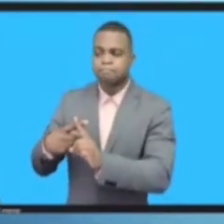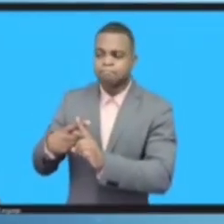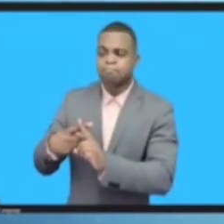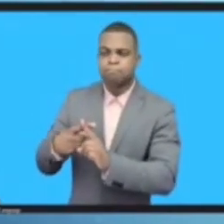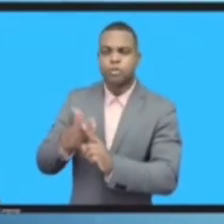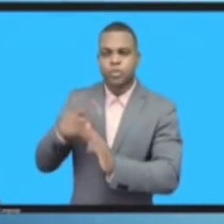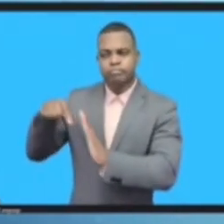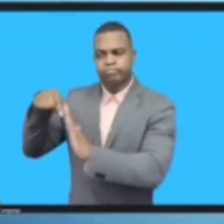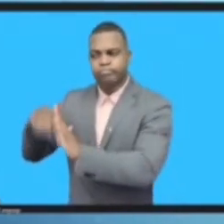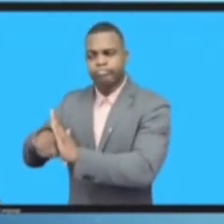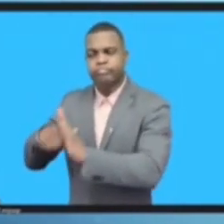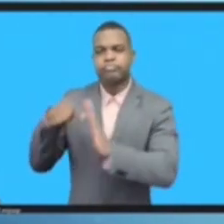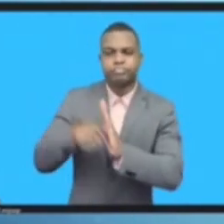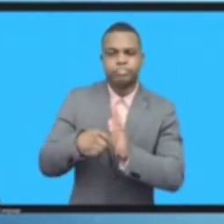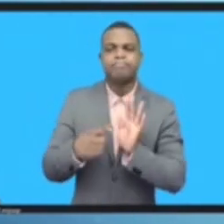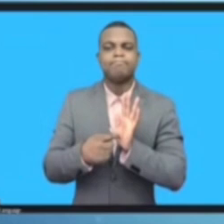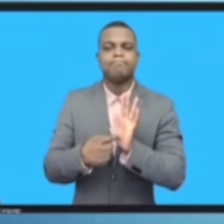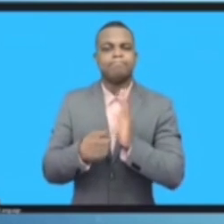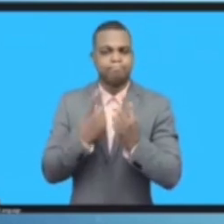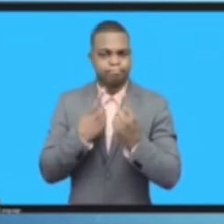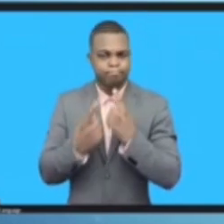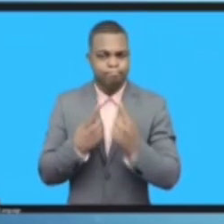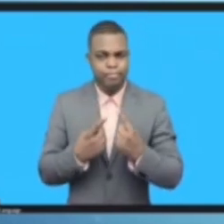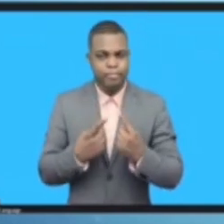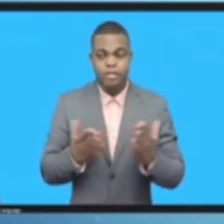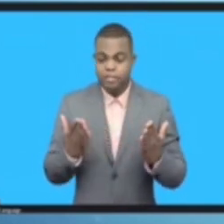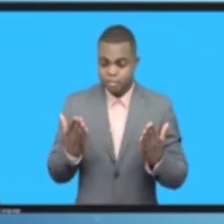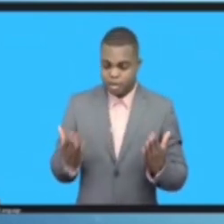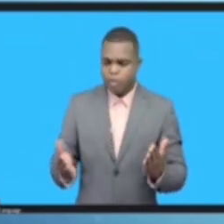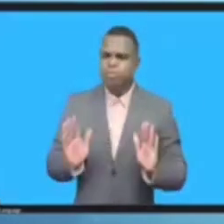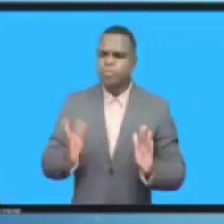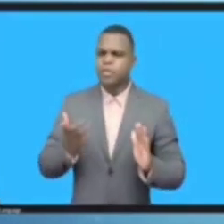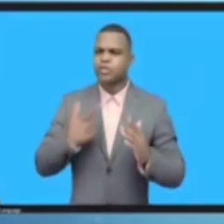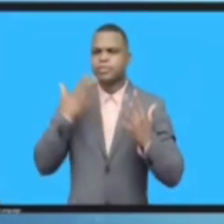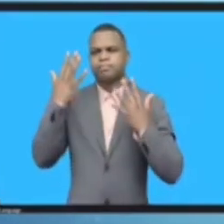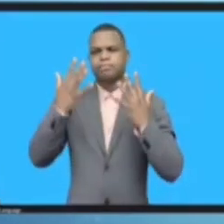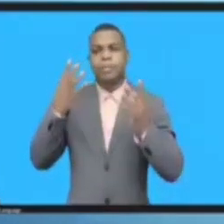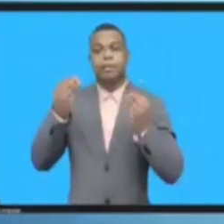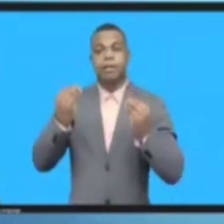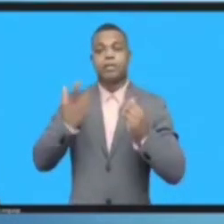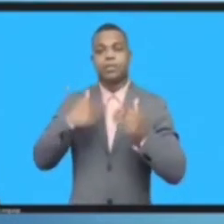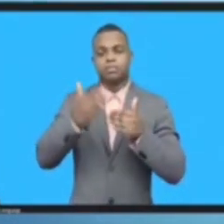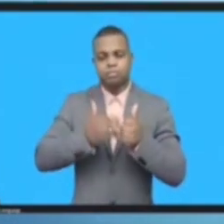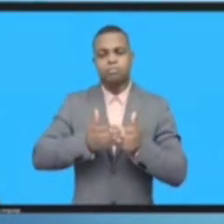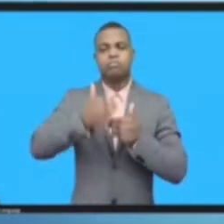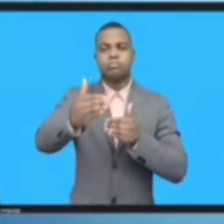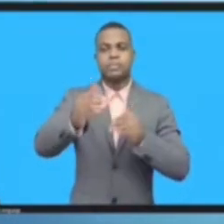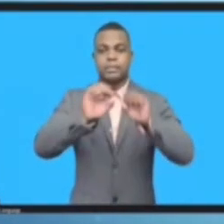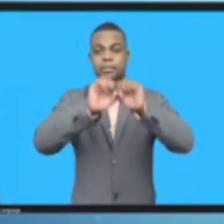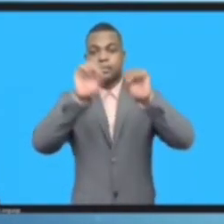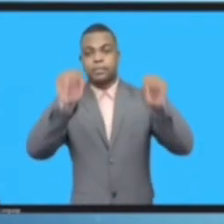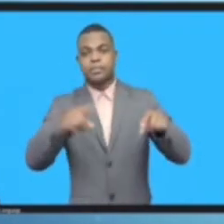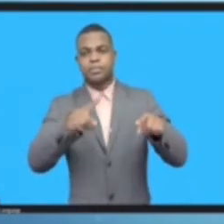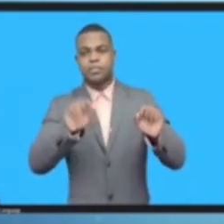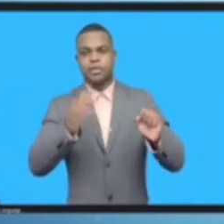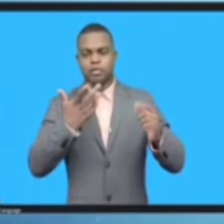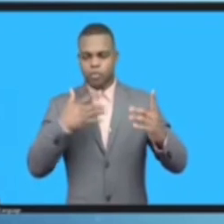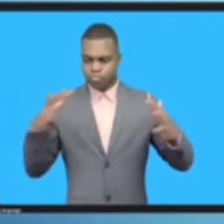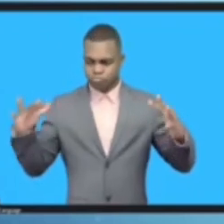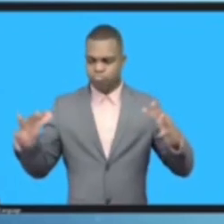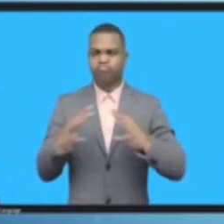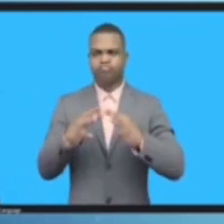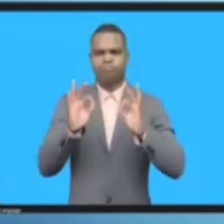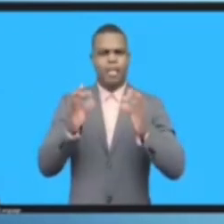tous. Et pour cela, et pour appuyer ceux qui travaillent sur la coopération digitale dans le cadre de ce pacte